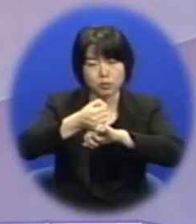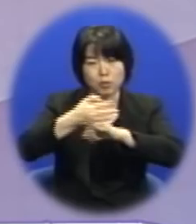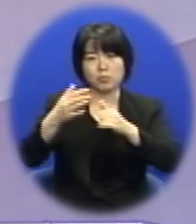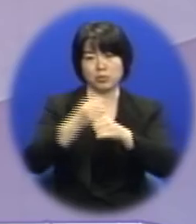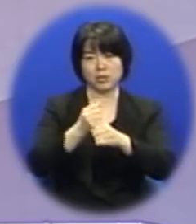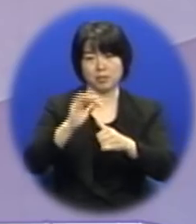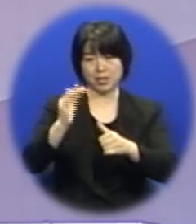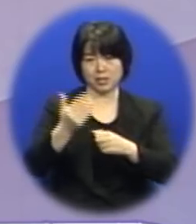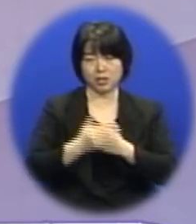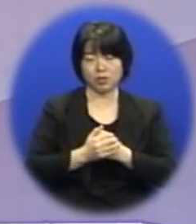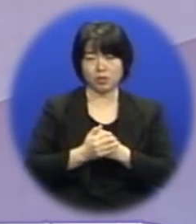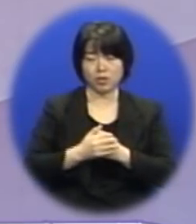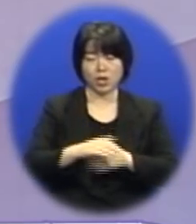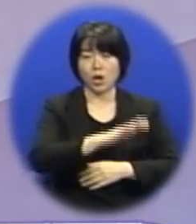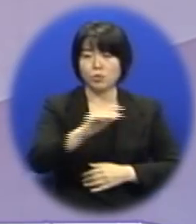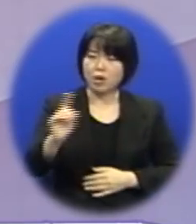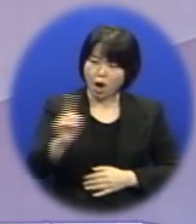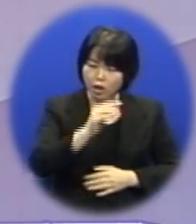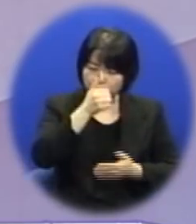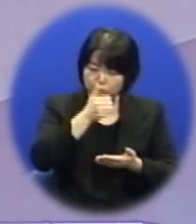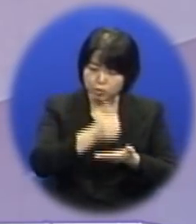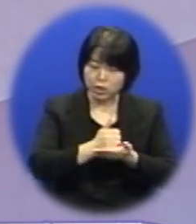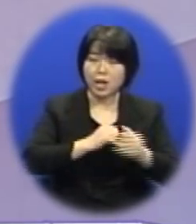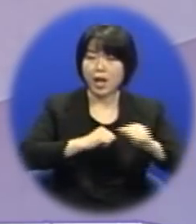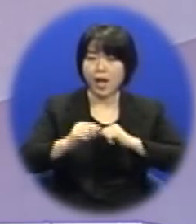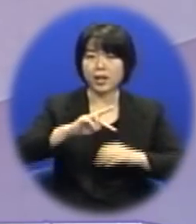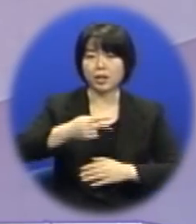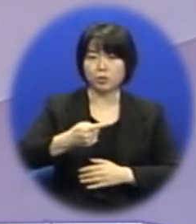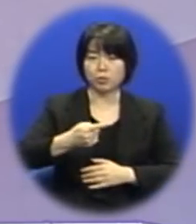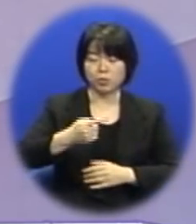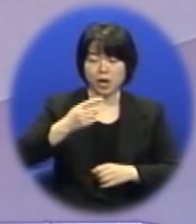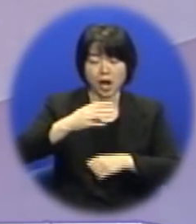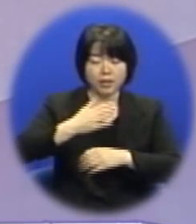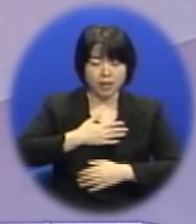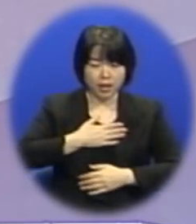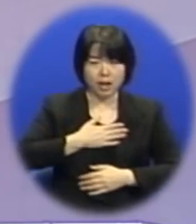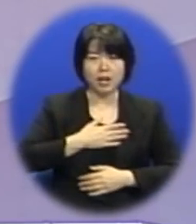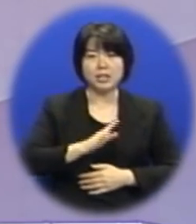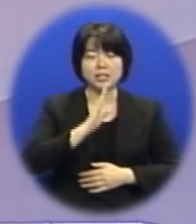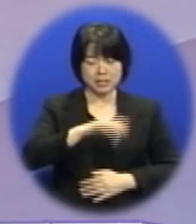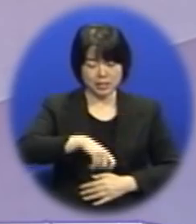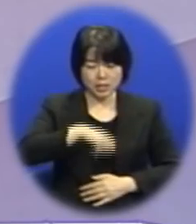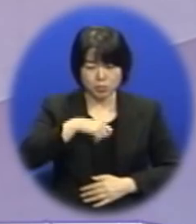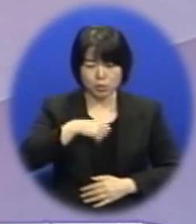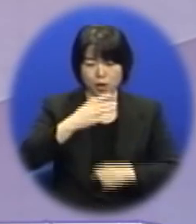약속, 우리가 어떤 죄를 지어도 그가 진심으로 주님 앞에 나와 자복하고